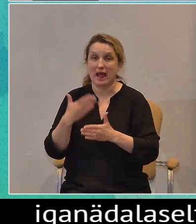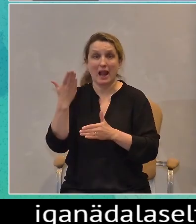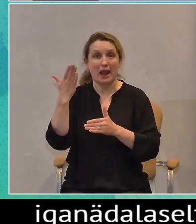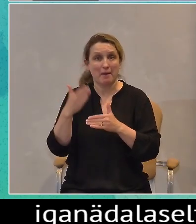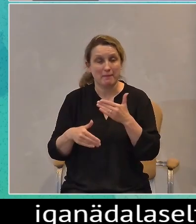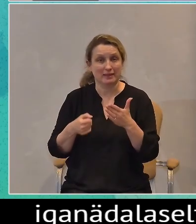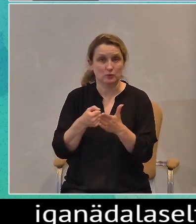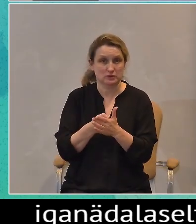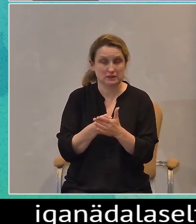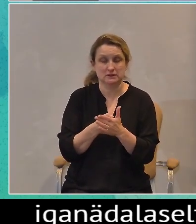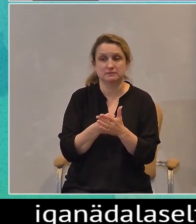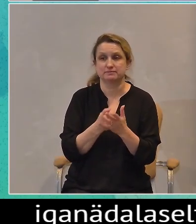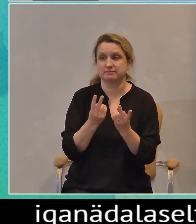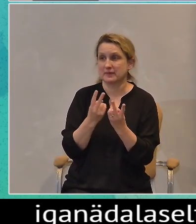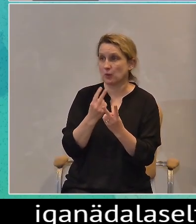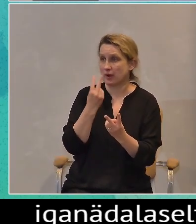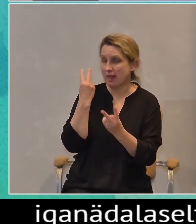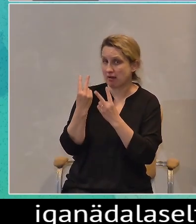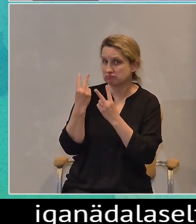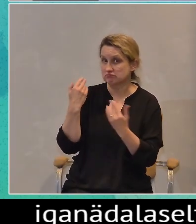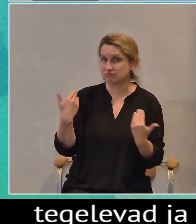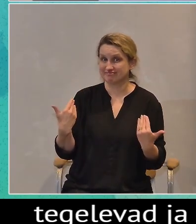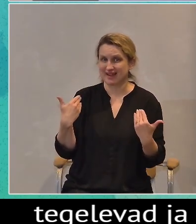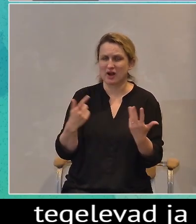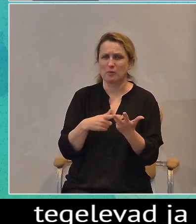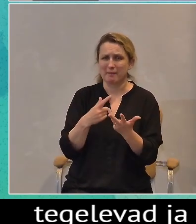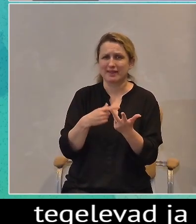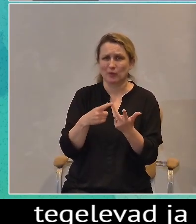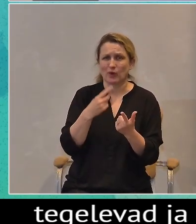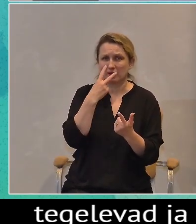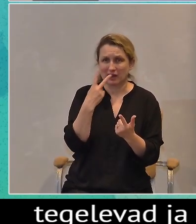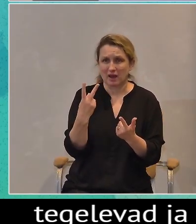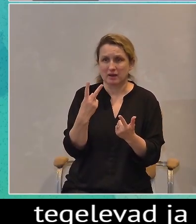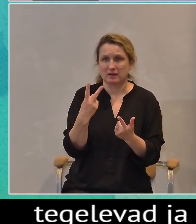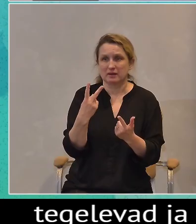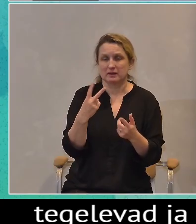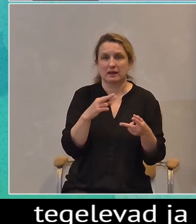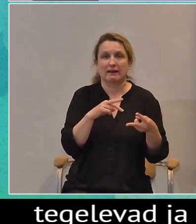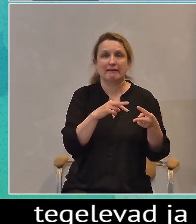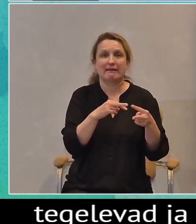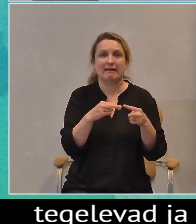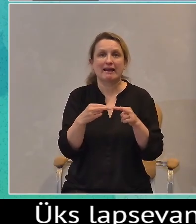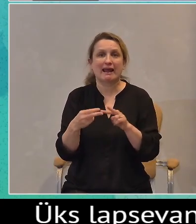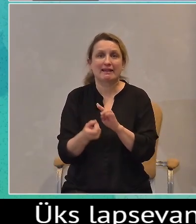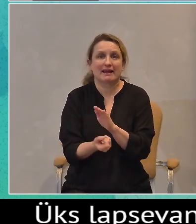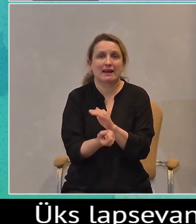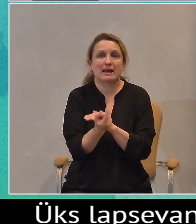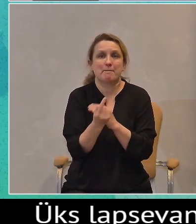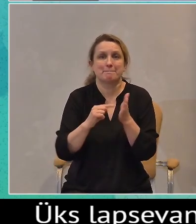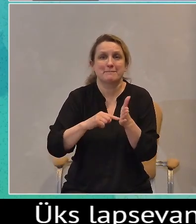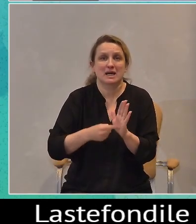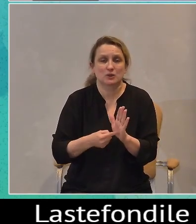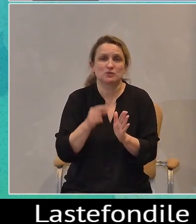siis nagu näha täna juba mitmel korral, et geneetilise tekkepõhjusega haigused,